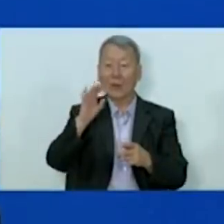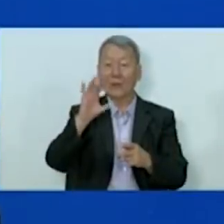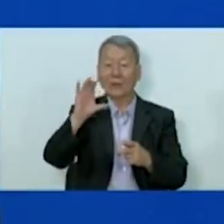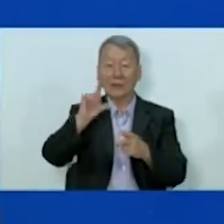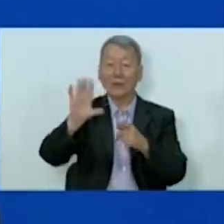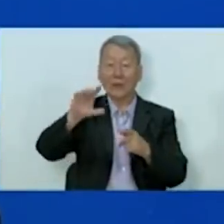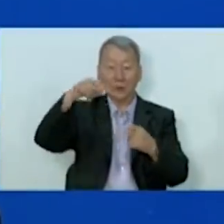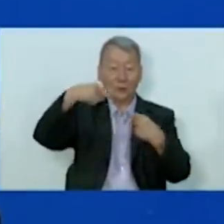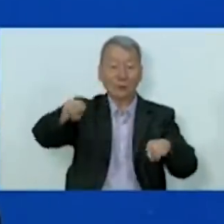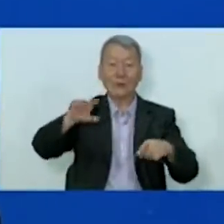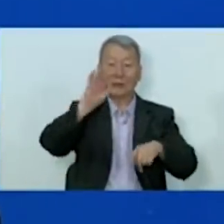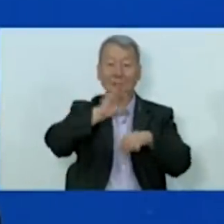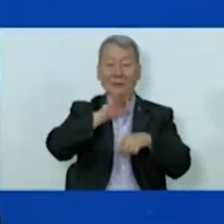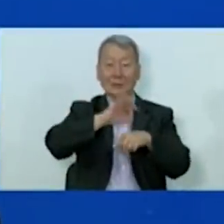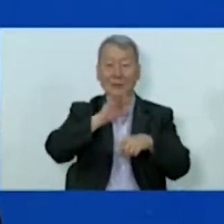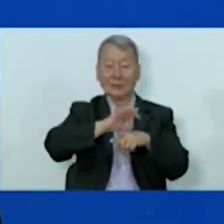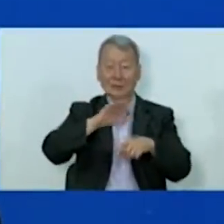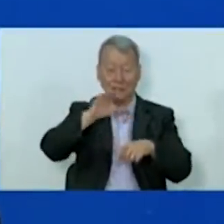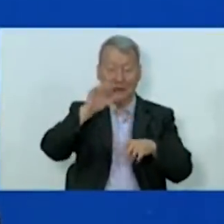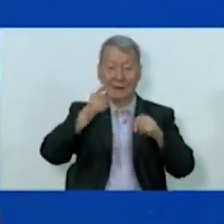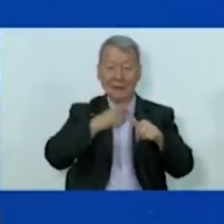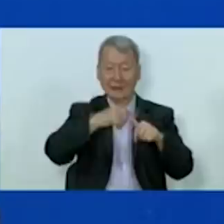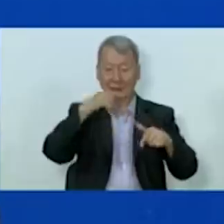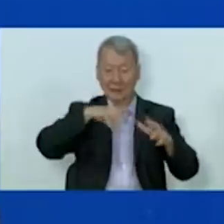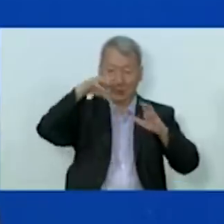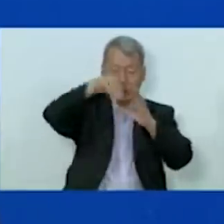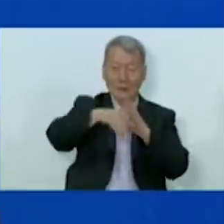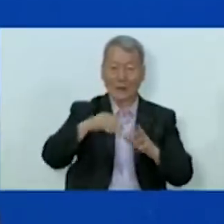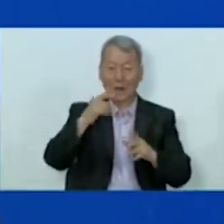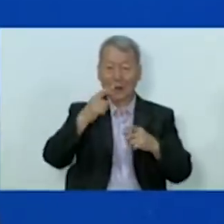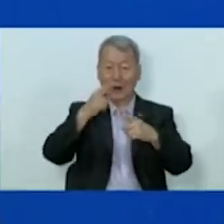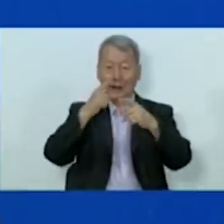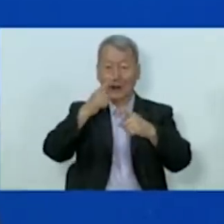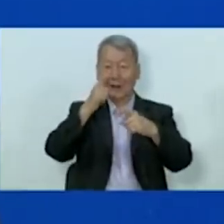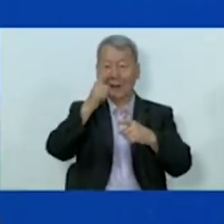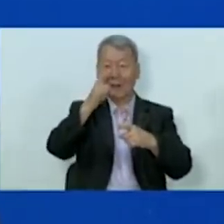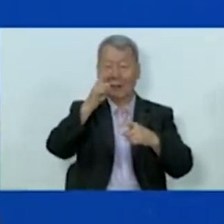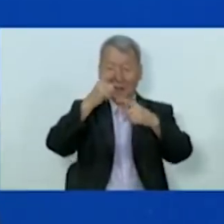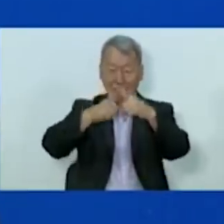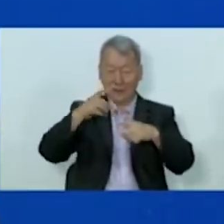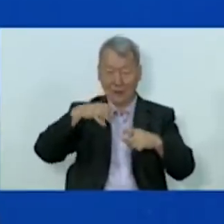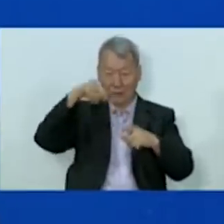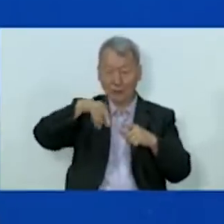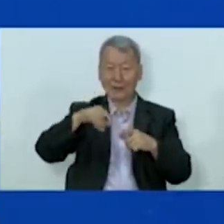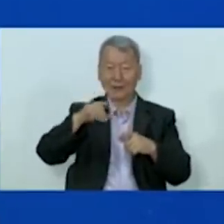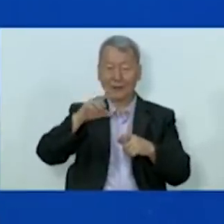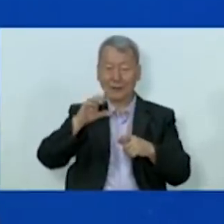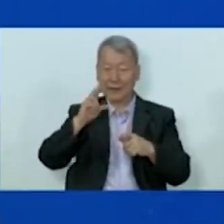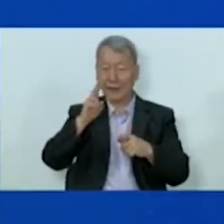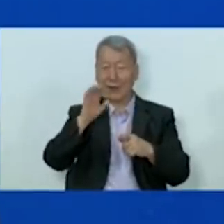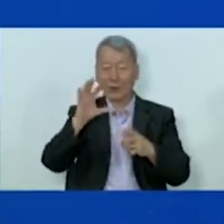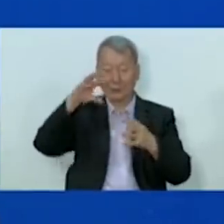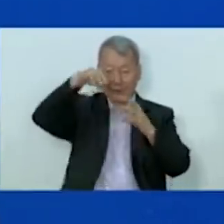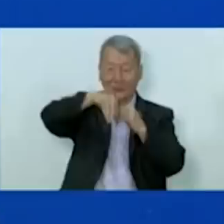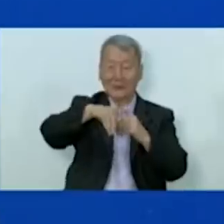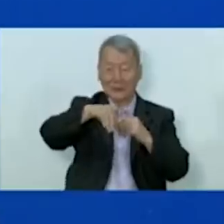болбойт. Бул жерде башка мына оорулар, ошолор өздөрү негизги оору болуп туруп, анан кийин ошол сопутствующий оорулардын